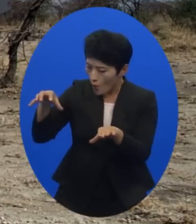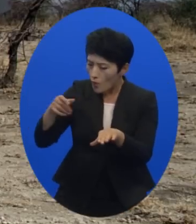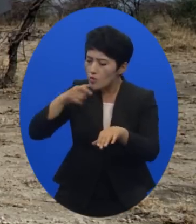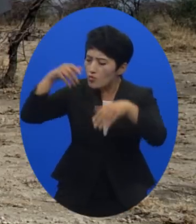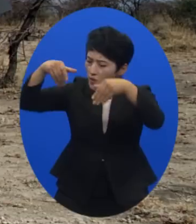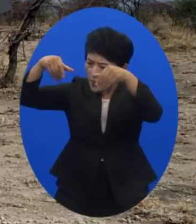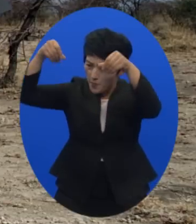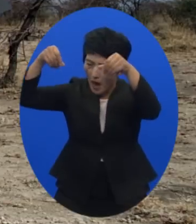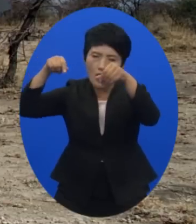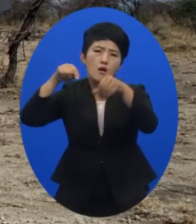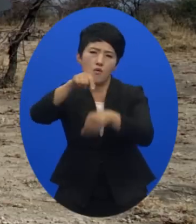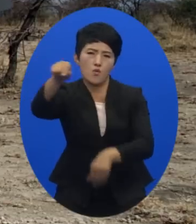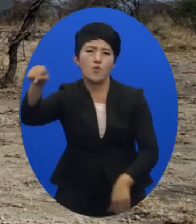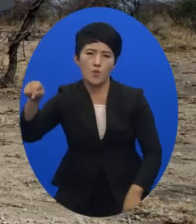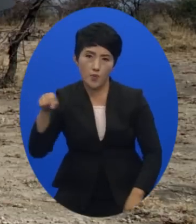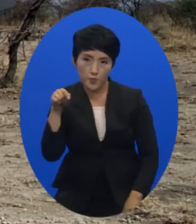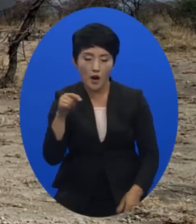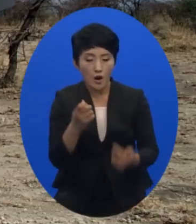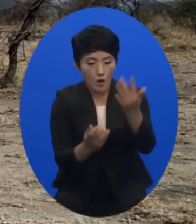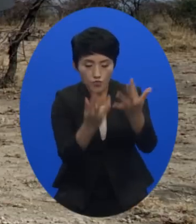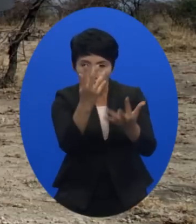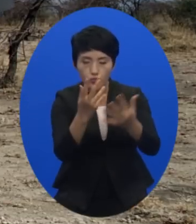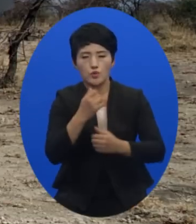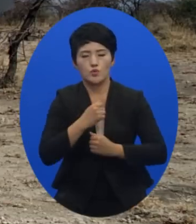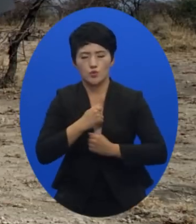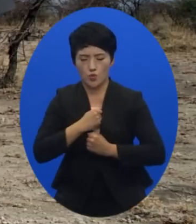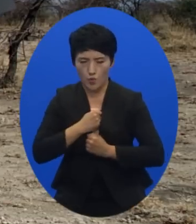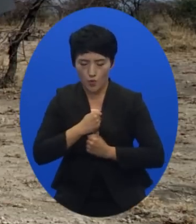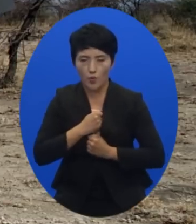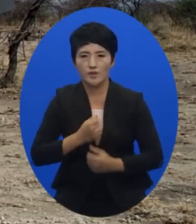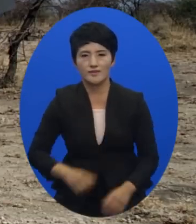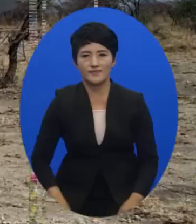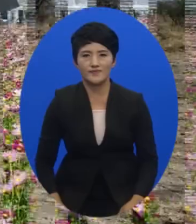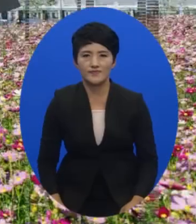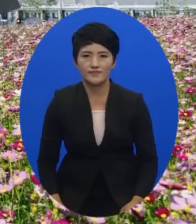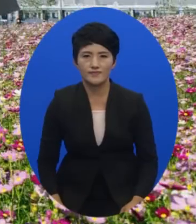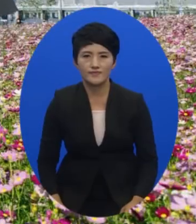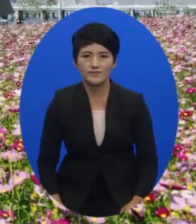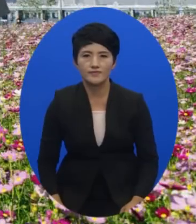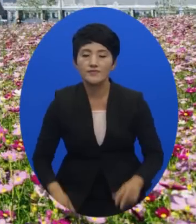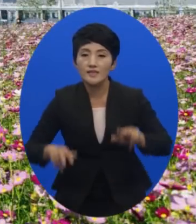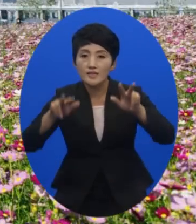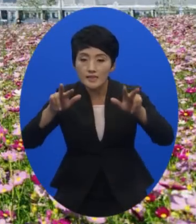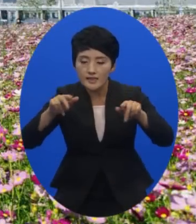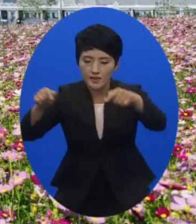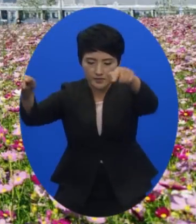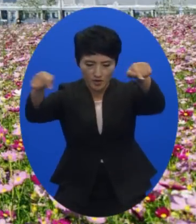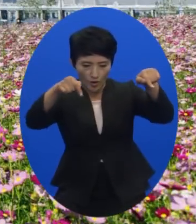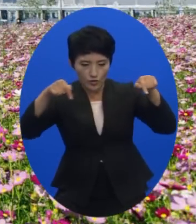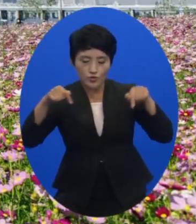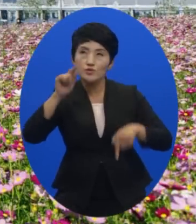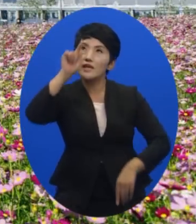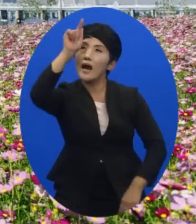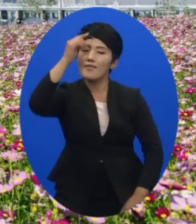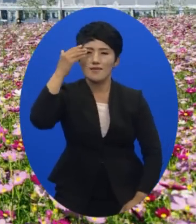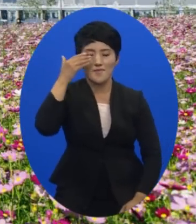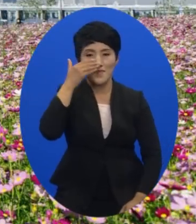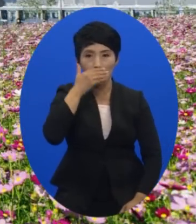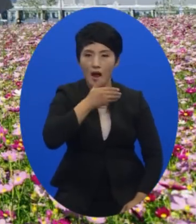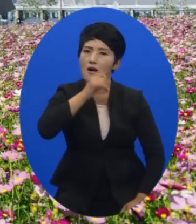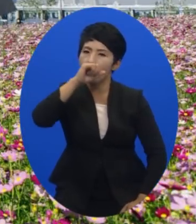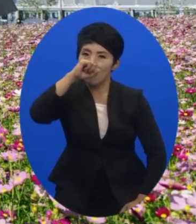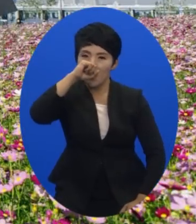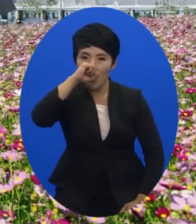점차 건조해지겠습니다. 각종 화재 예방에 유의하시기 바랍니다. 현재 전국이 대체로 맑은 하늘 보이고